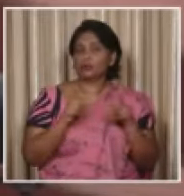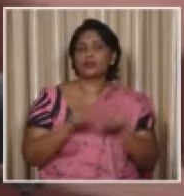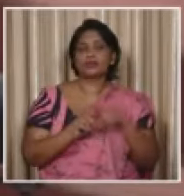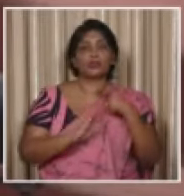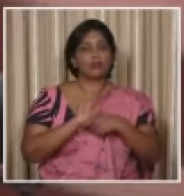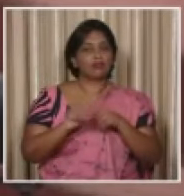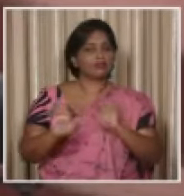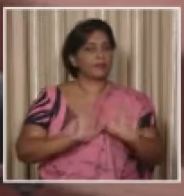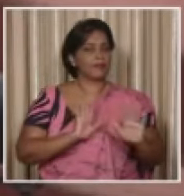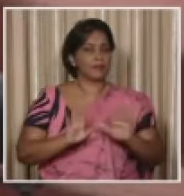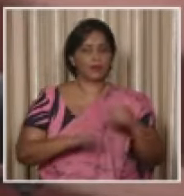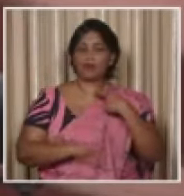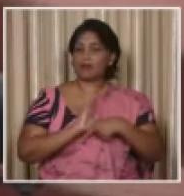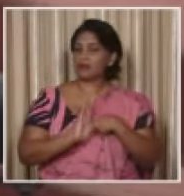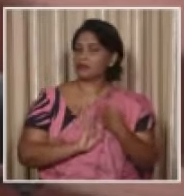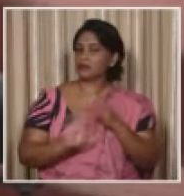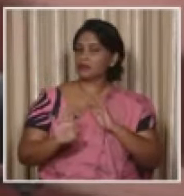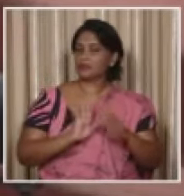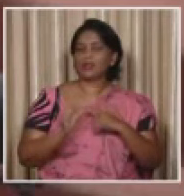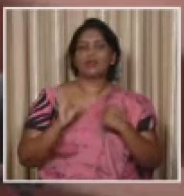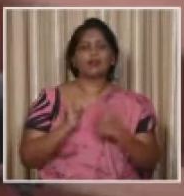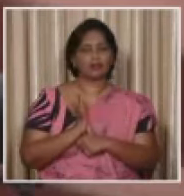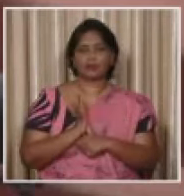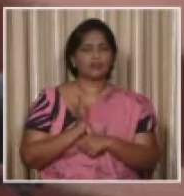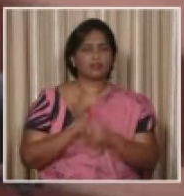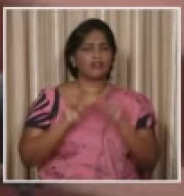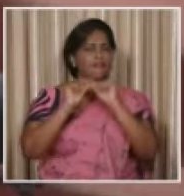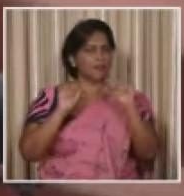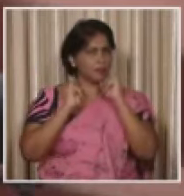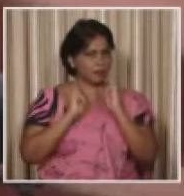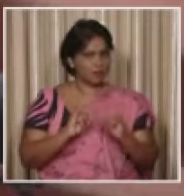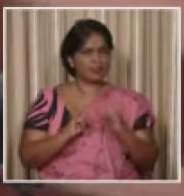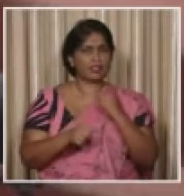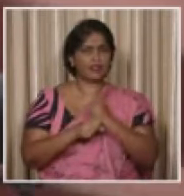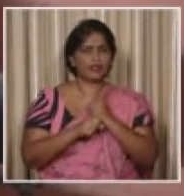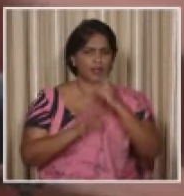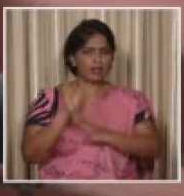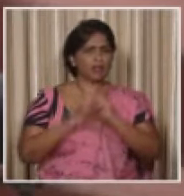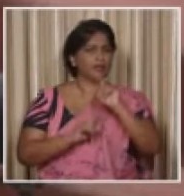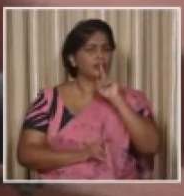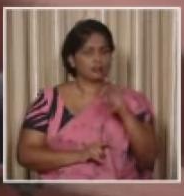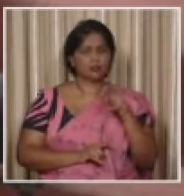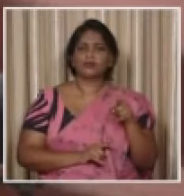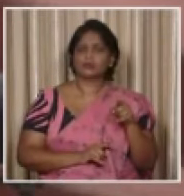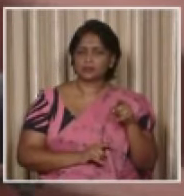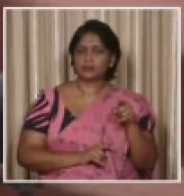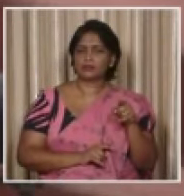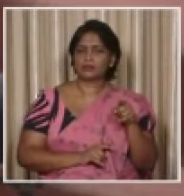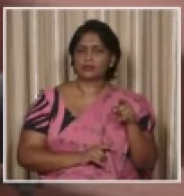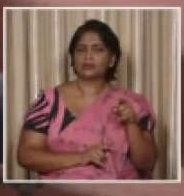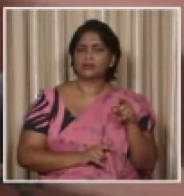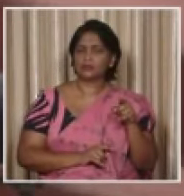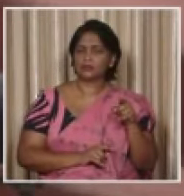රට හැසිරවීම රටේ ආර්ථිකය හැසිරවීම පිළිබඳ පනත. ඒකේ වගන්තිය වැරදි නම් අර ගෙවින්ද කුමාරතුංග මන්ත්‍රීතුමා කිව්වා වගේ ශාන්ත බණ්ඩාර මහත්තයාත් අවසාන